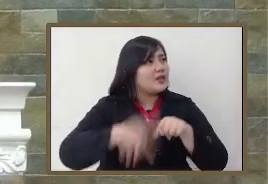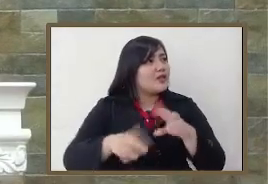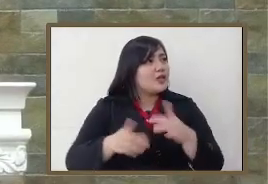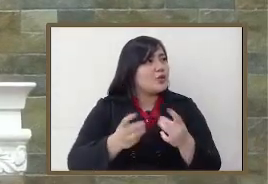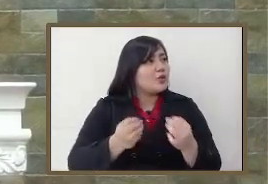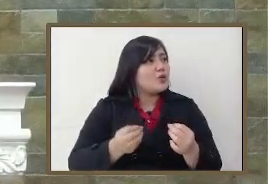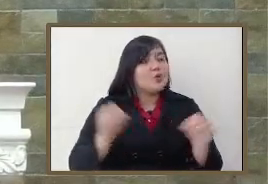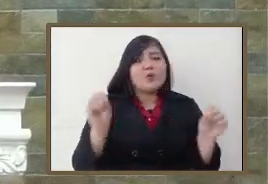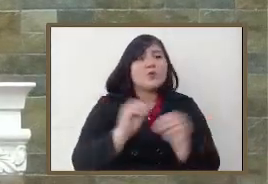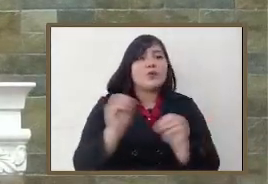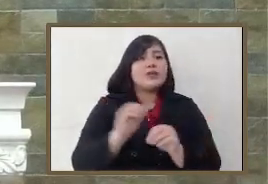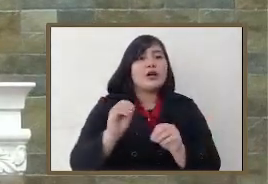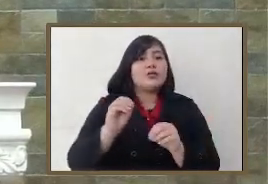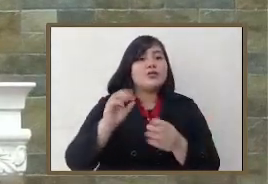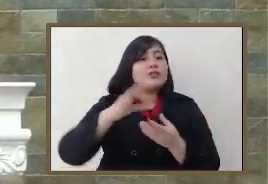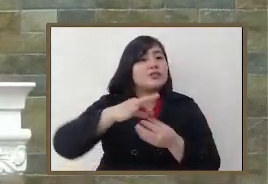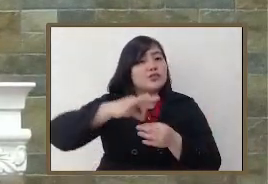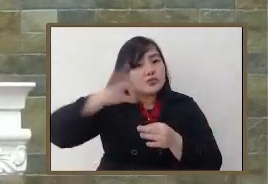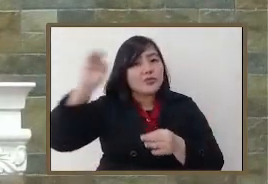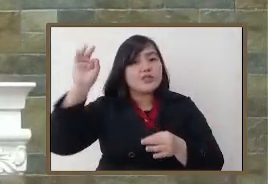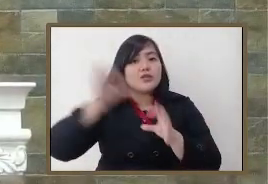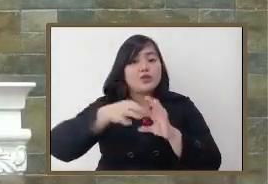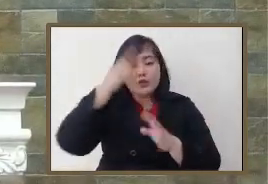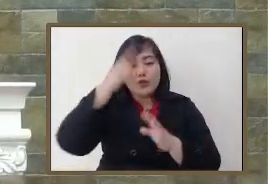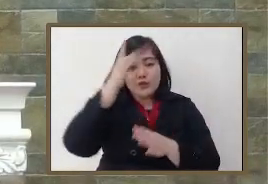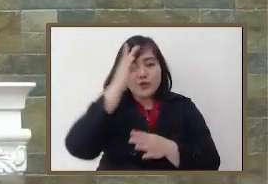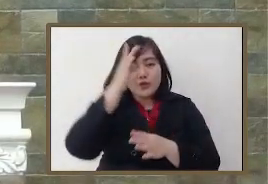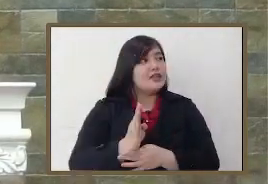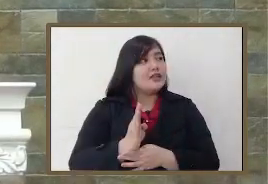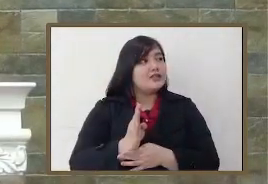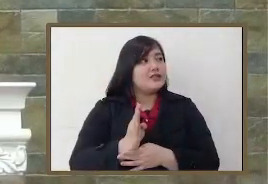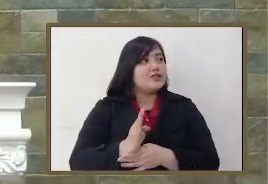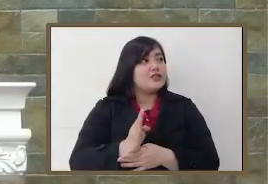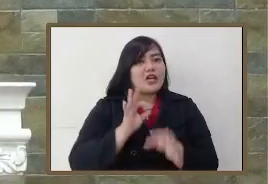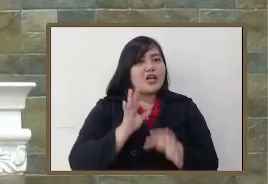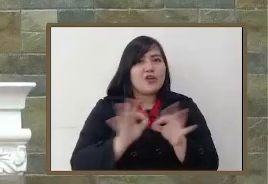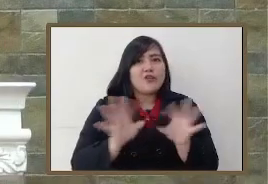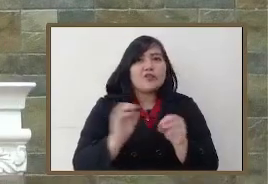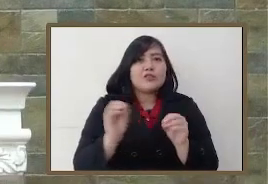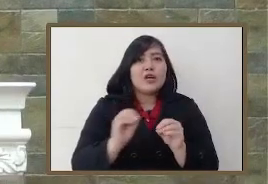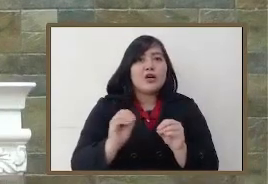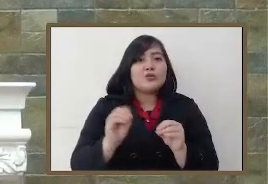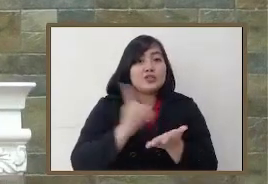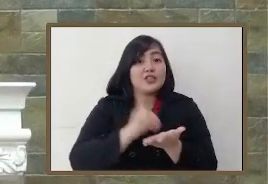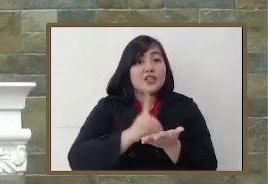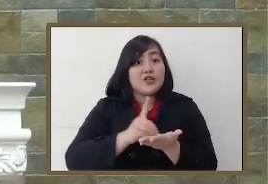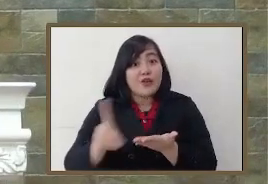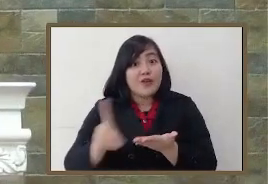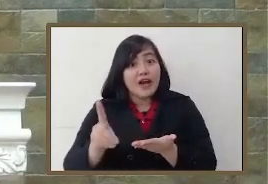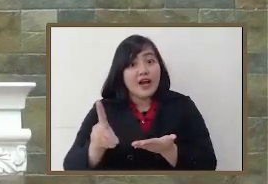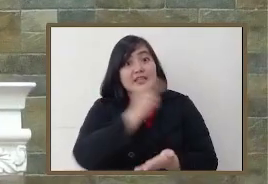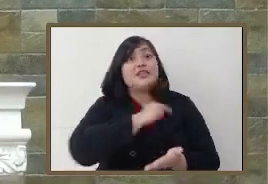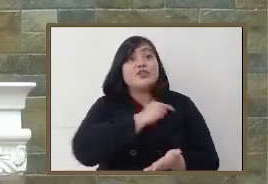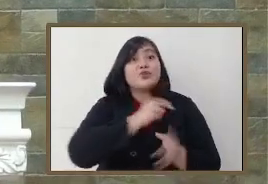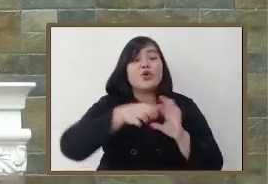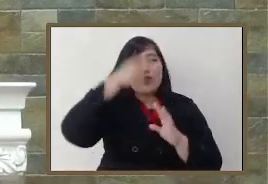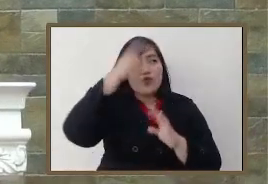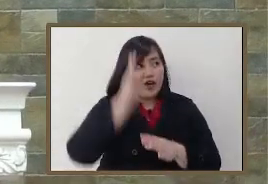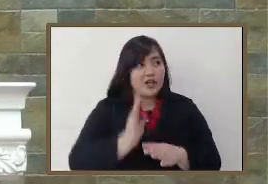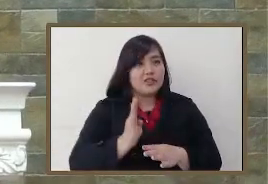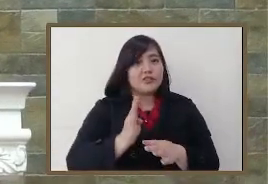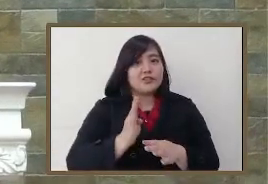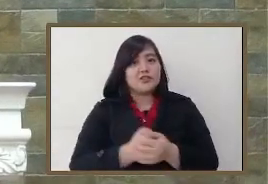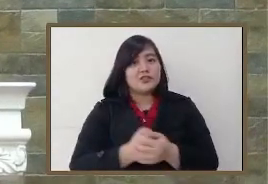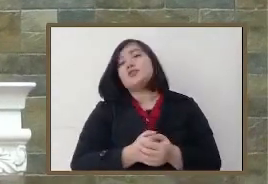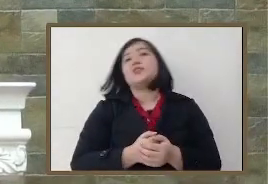kung walang nagfo-flow sa iyo ng DNA deity. Alright? So, yan ang pinakang